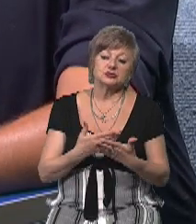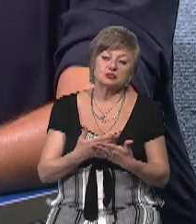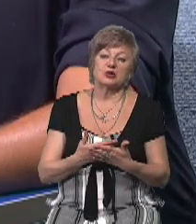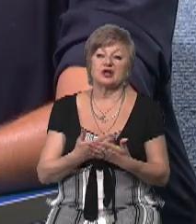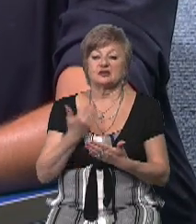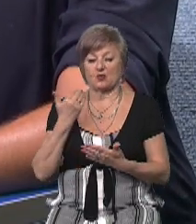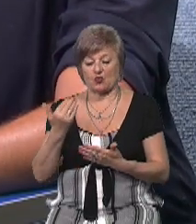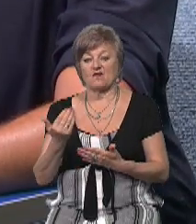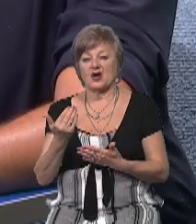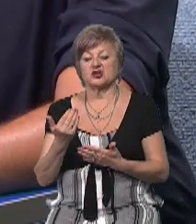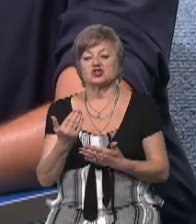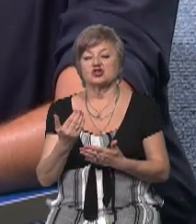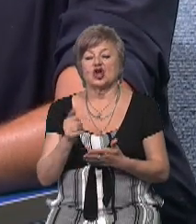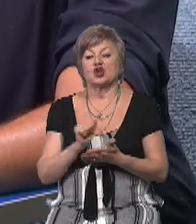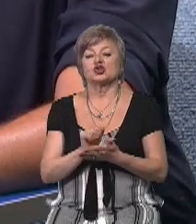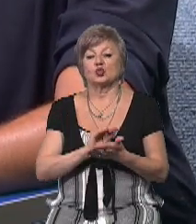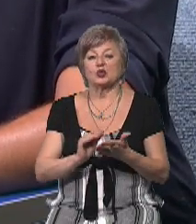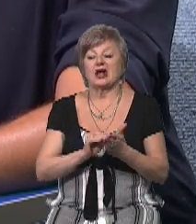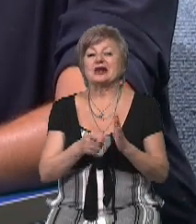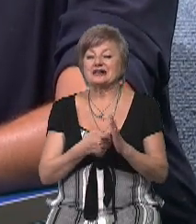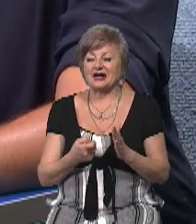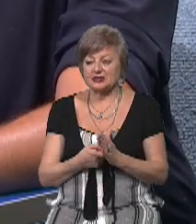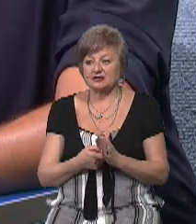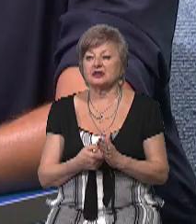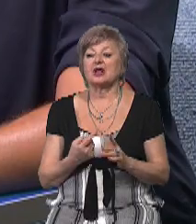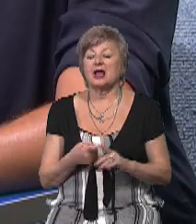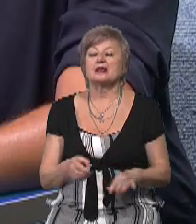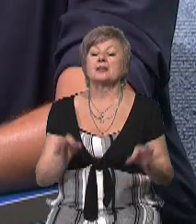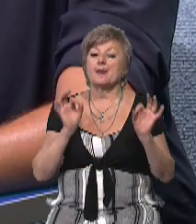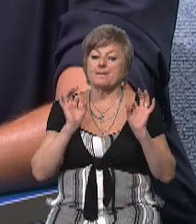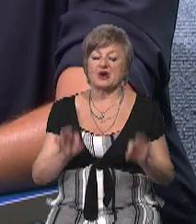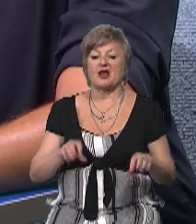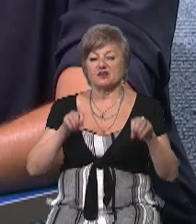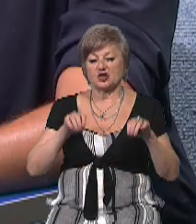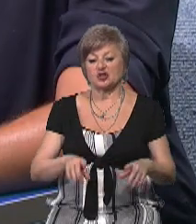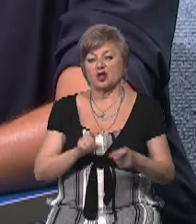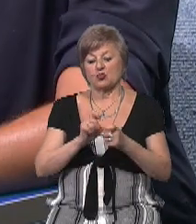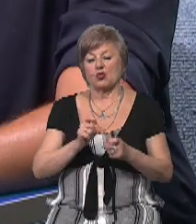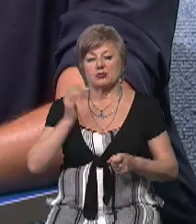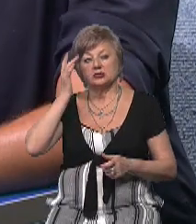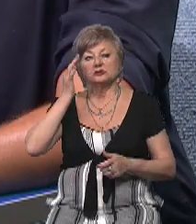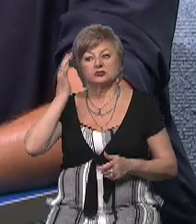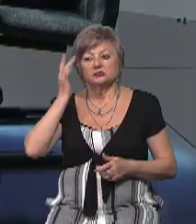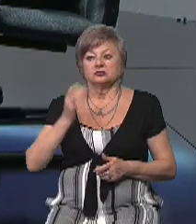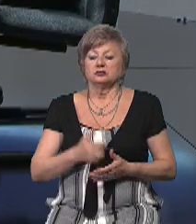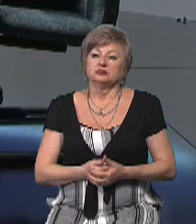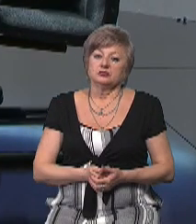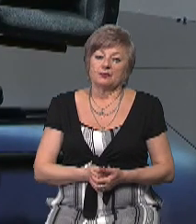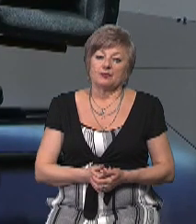через ваші журналістські розслідування, відповідно, я думаю, це єдине правильне рішення в боротьбі з міфами, які шкодять